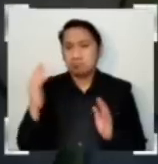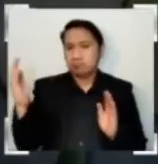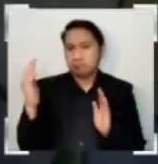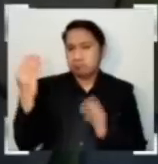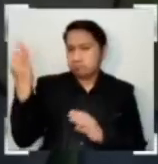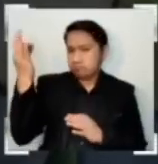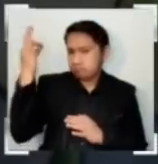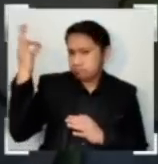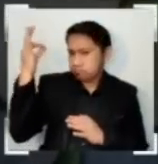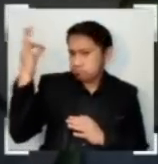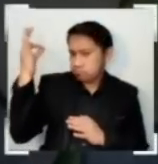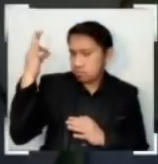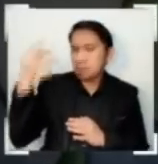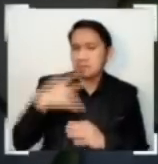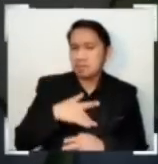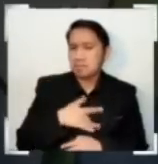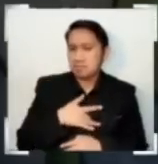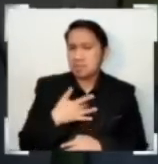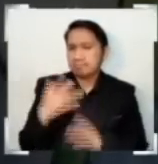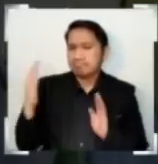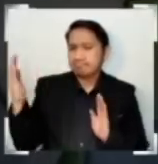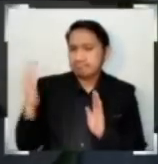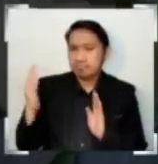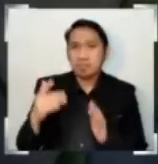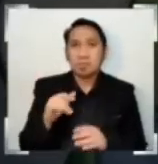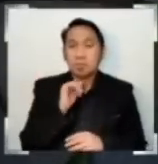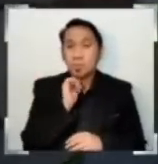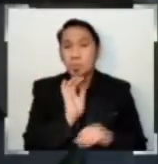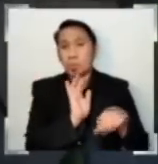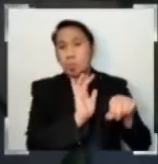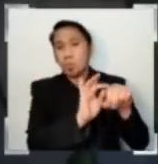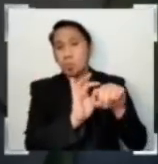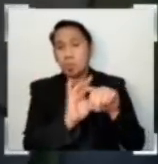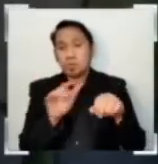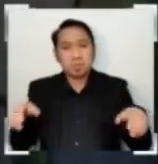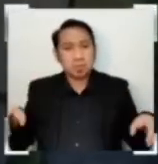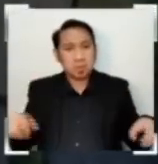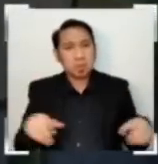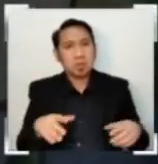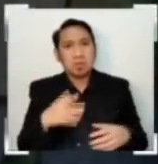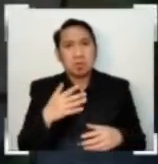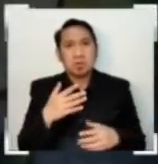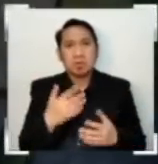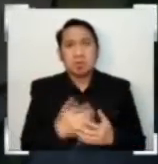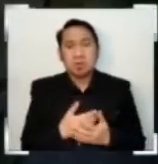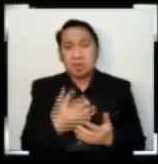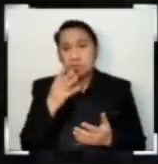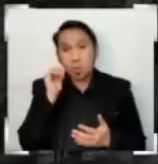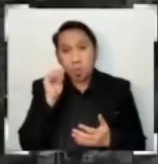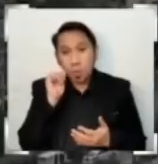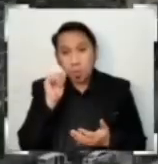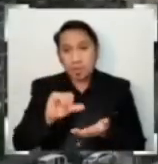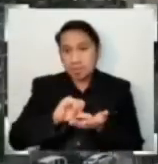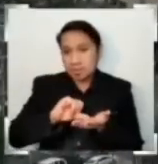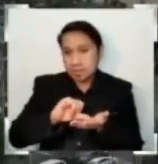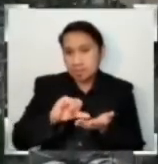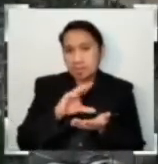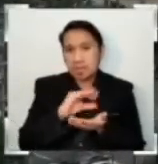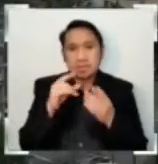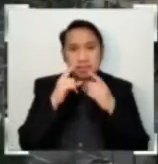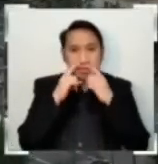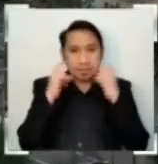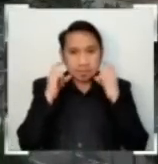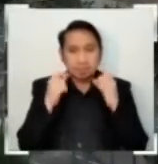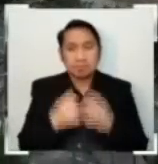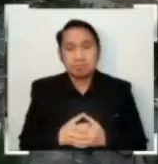gagawin mo lang, huwag kang humawak sa mga handrails, mag-alcohol ka. Mag-face mask ka na lang. Sa ngayon,